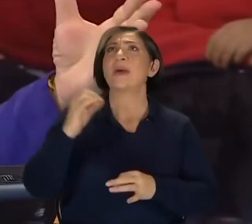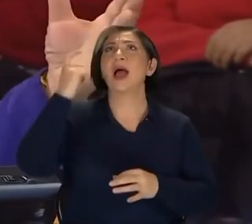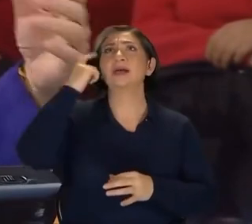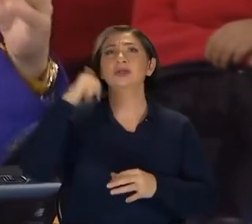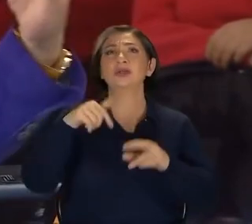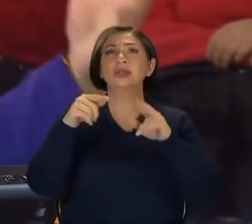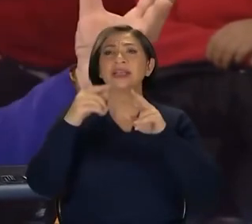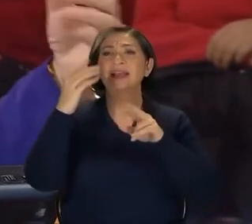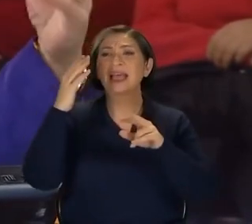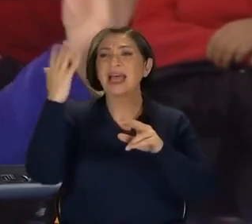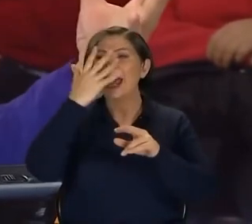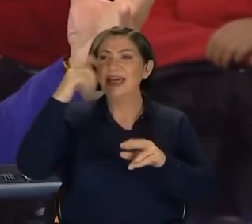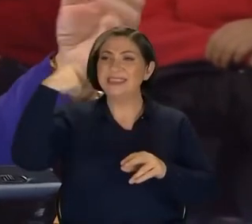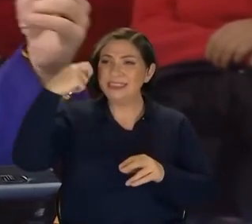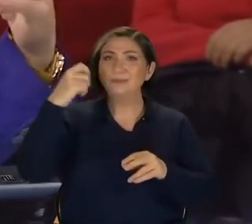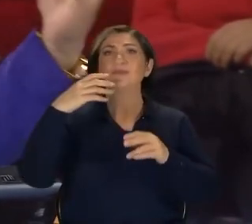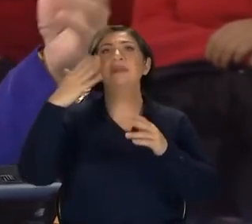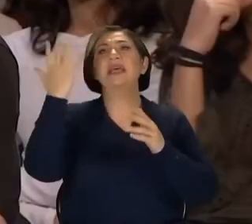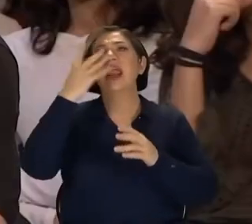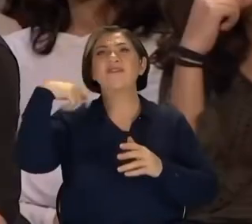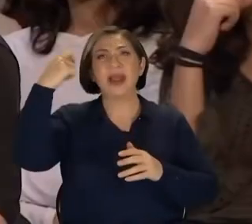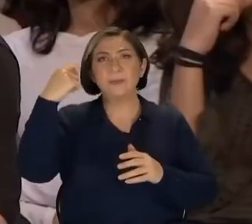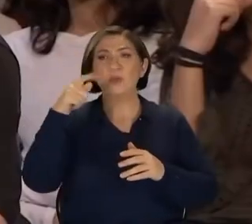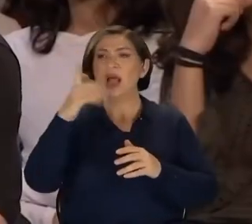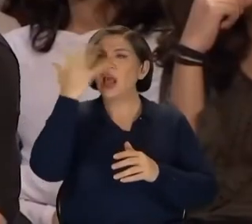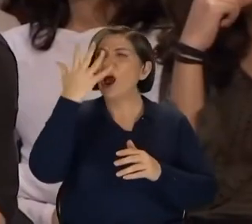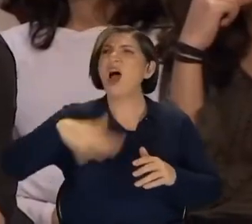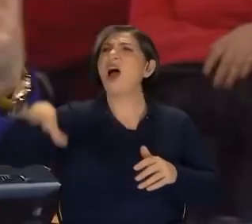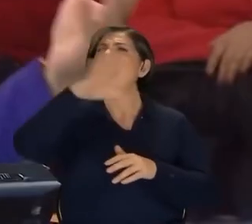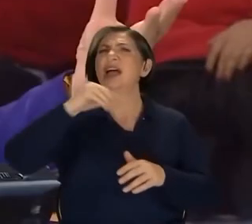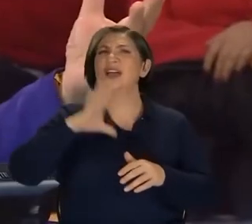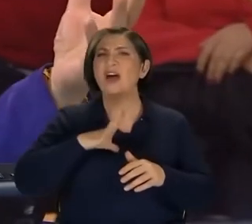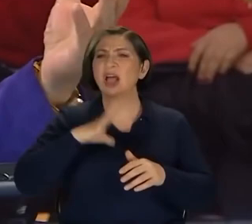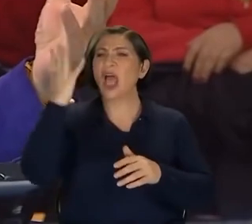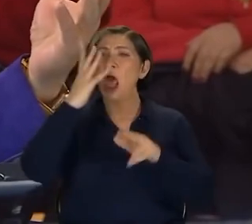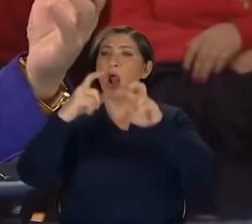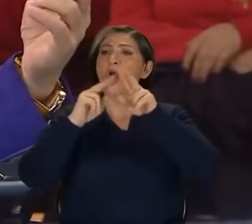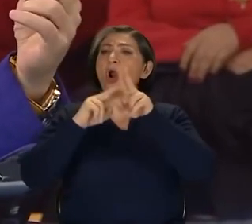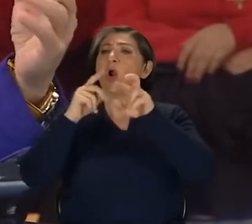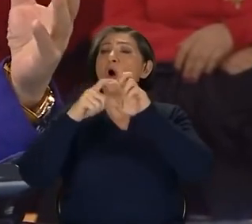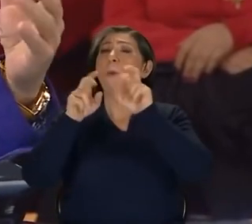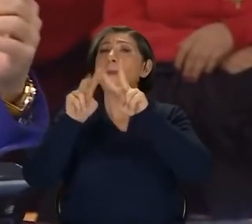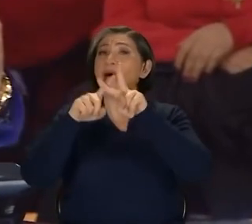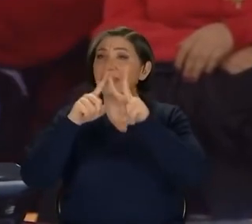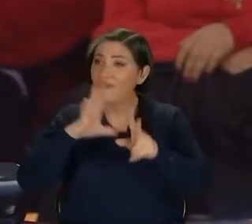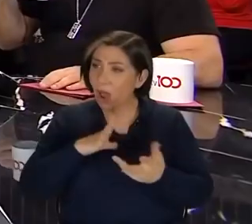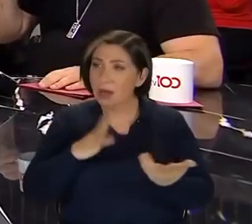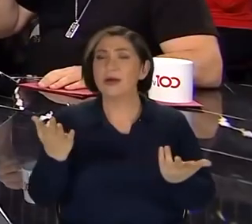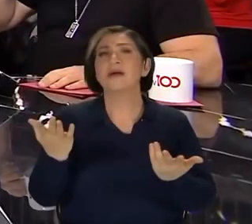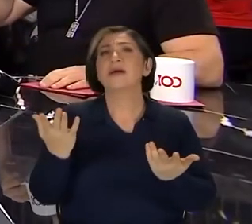film noir geldi. Kara sinema, kara film. Kara film, bu karalar her yerde var işte. Evet. Kara roman var. Eyvallah. Ondan